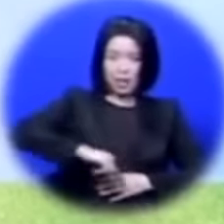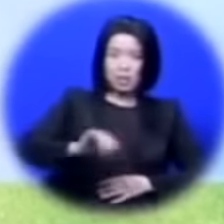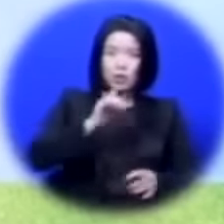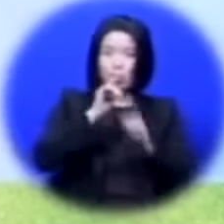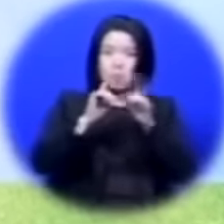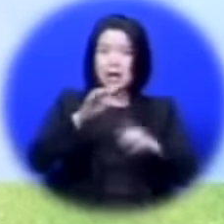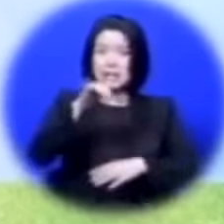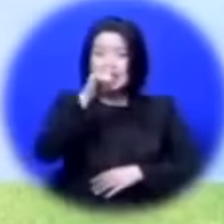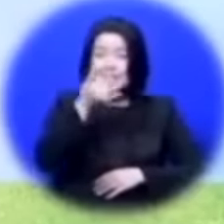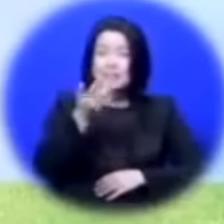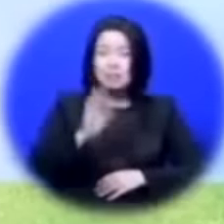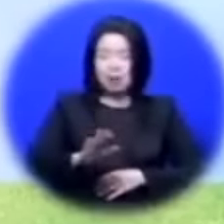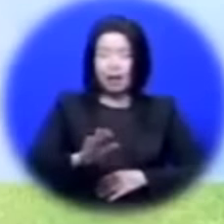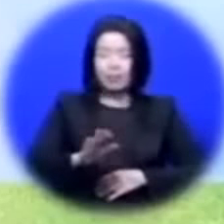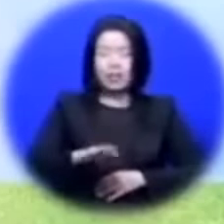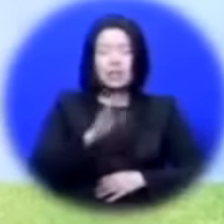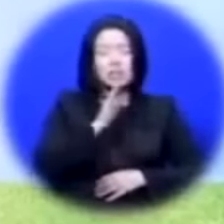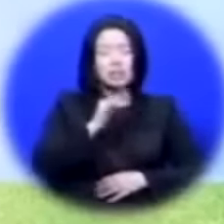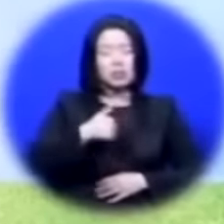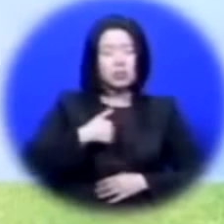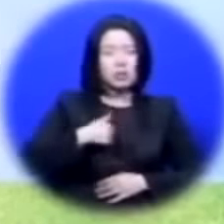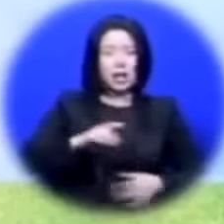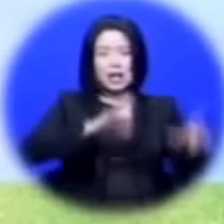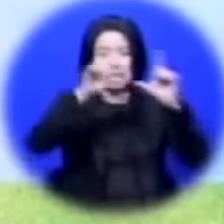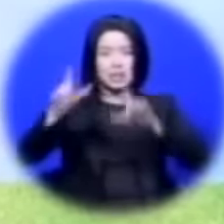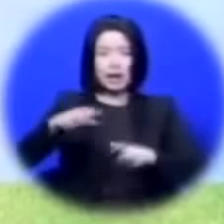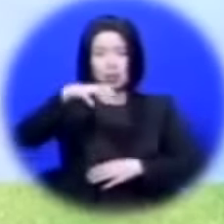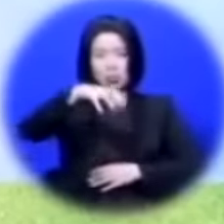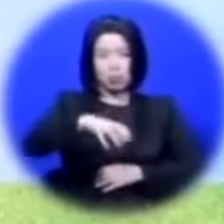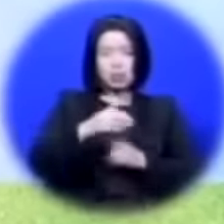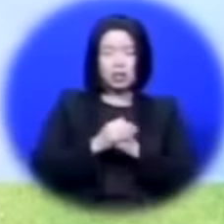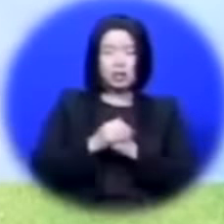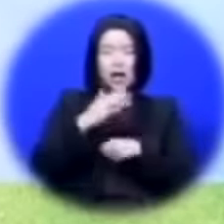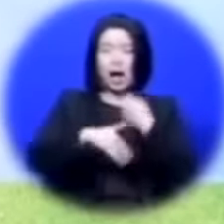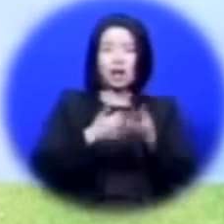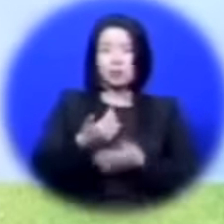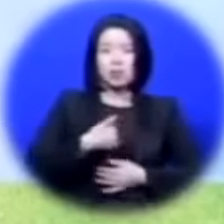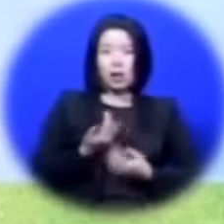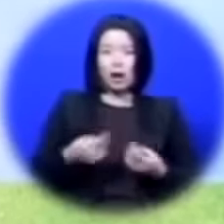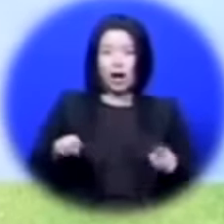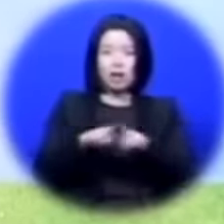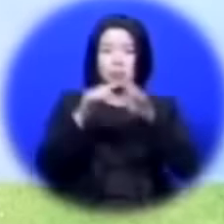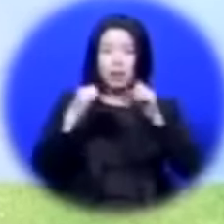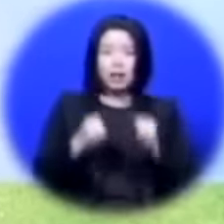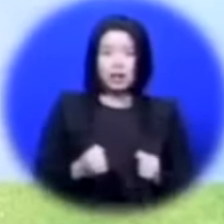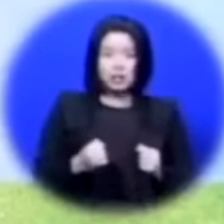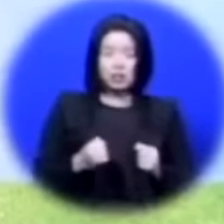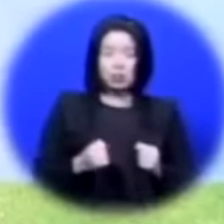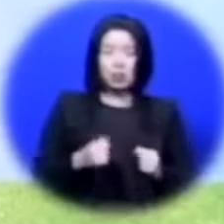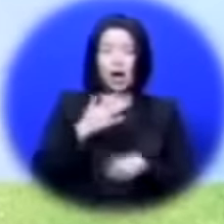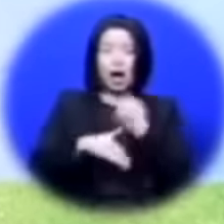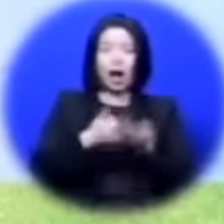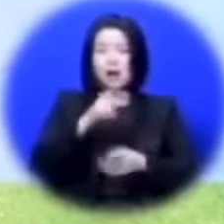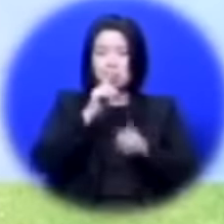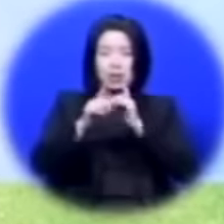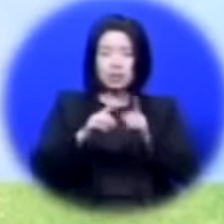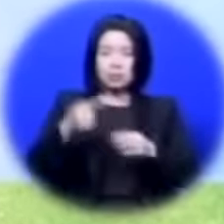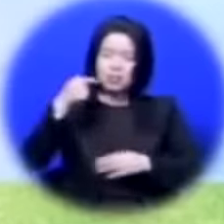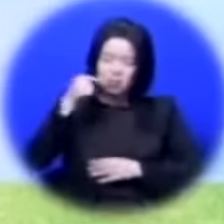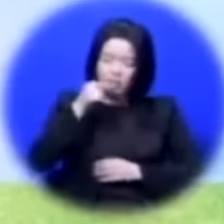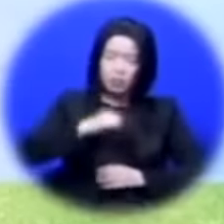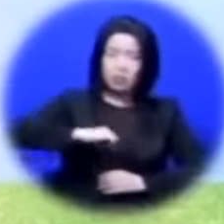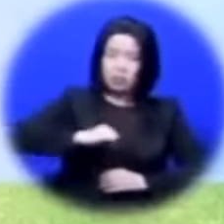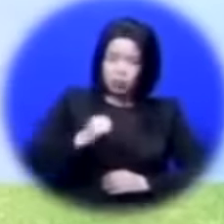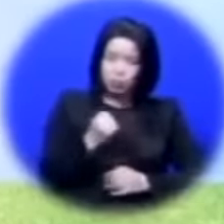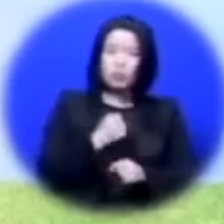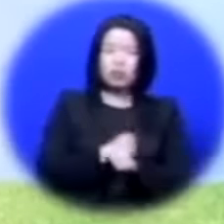하지만 실제로 내 삶의 현장에서 하나님이 나와 함께 계시고 하나님의 말씀에 철저히 순종하고